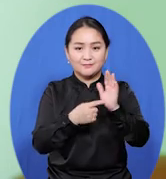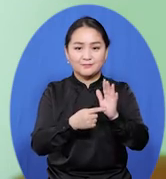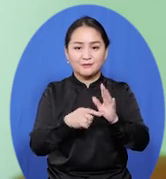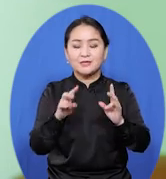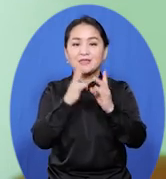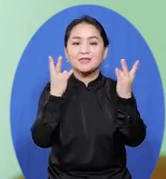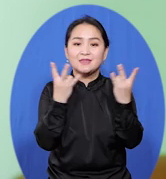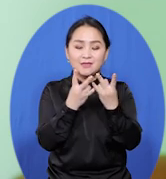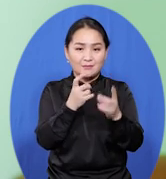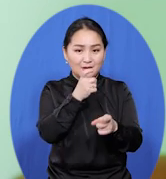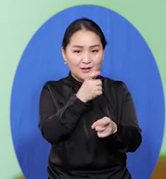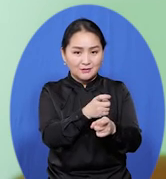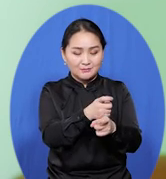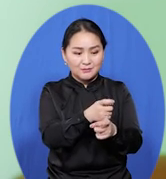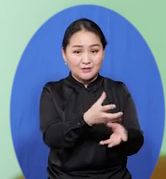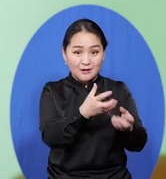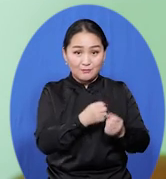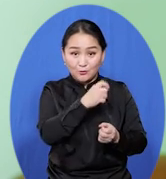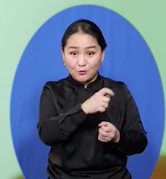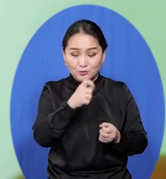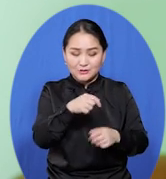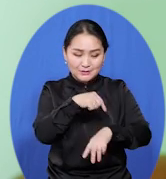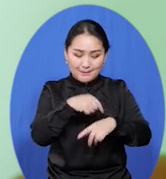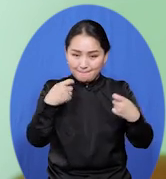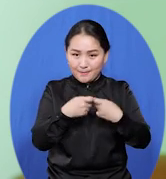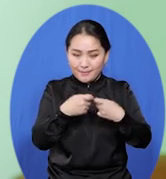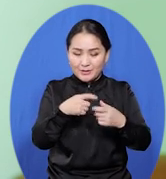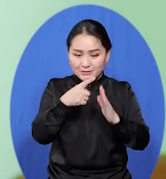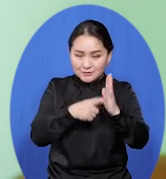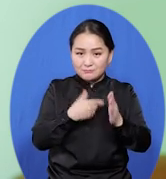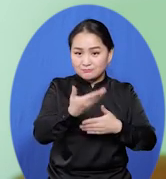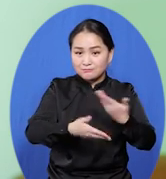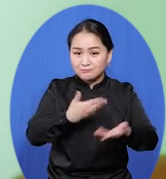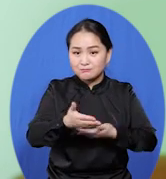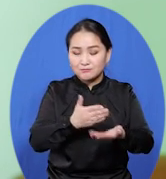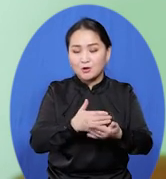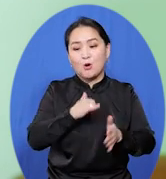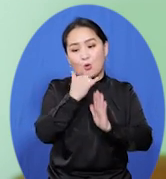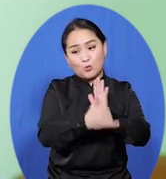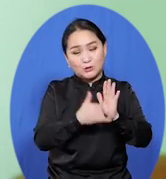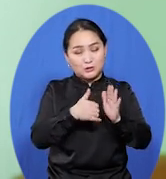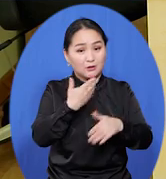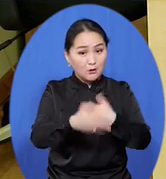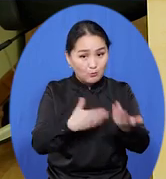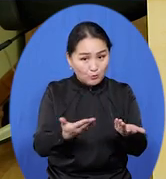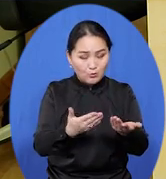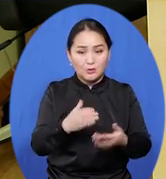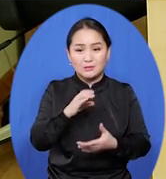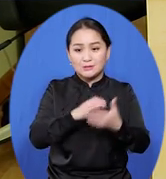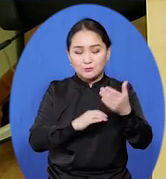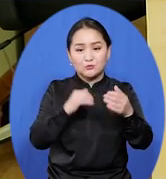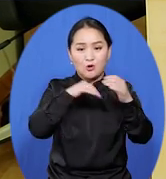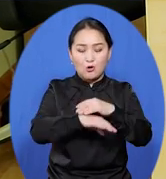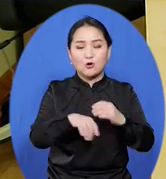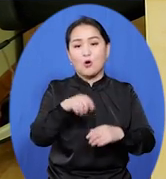Одоо нийгмийн халамжийн авдаг хүмүүстэй халамжийнхаа үйлчилгээнүүдийг цаг хугацаанд нь одоо сар болгонд нь гэдэг юм уу жилдээ гэдэг юм уу улиралдаа тогтмол цаг хүчтэйг